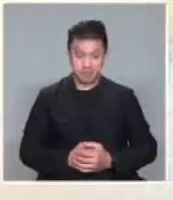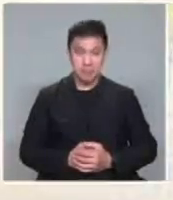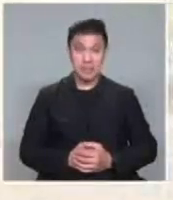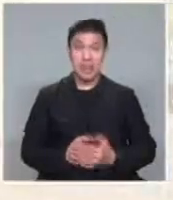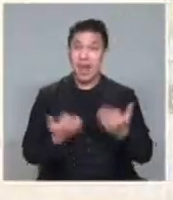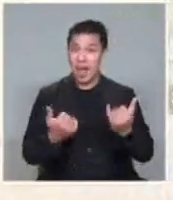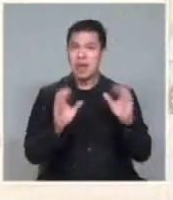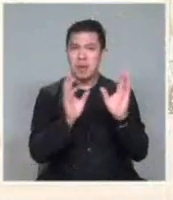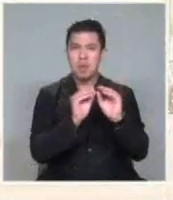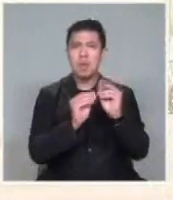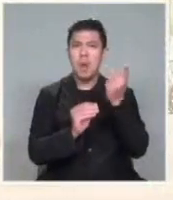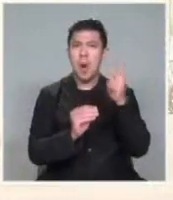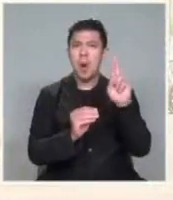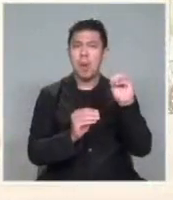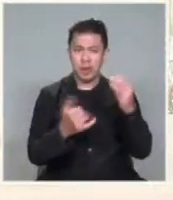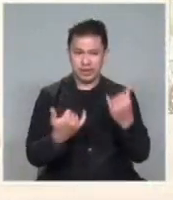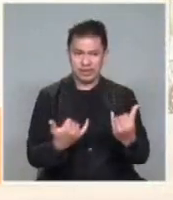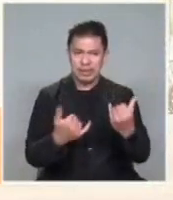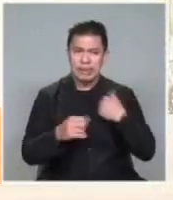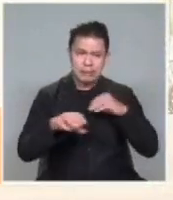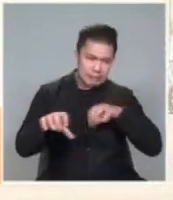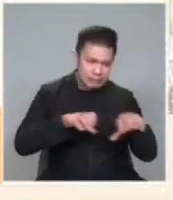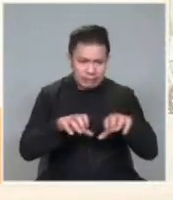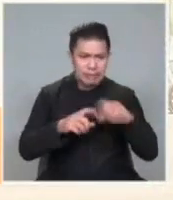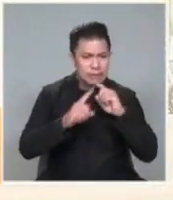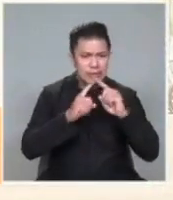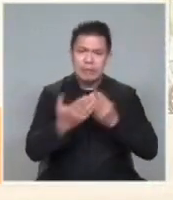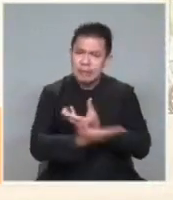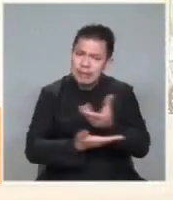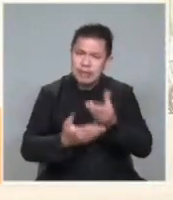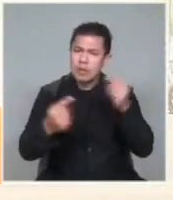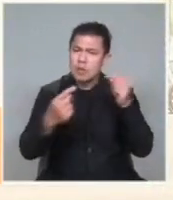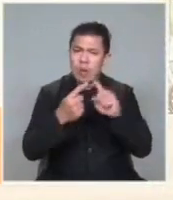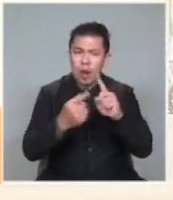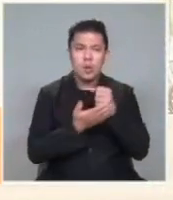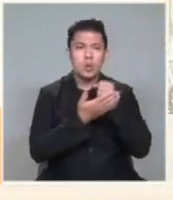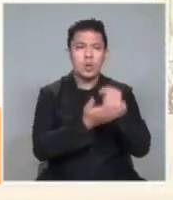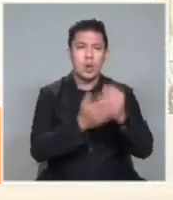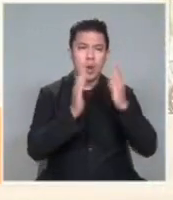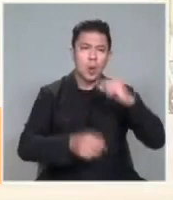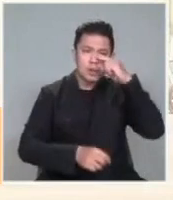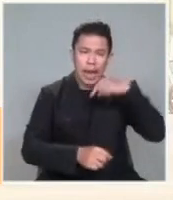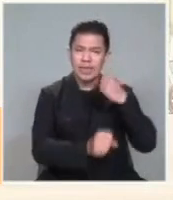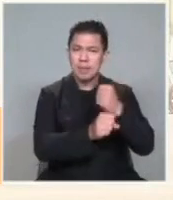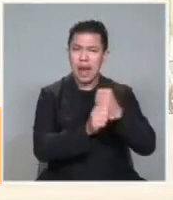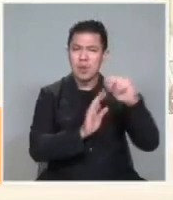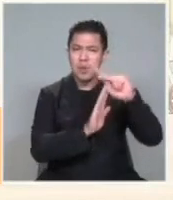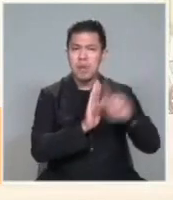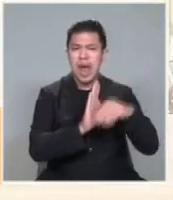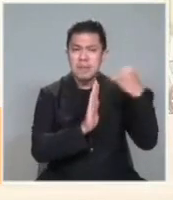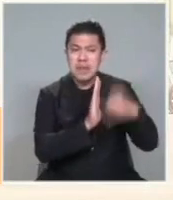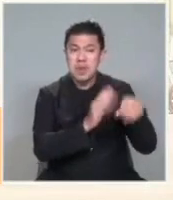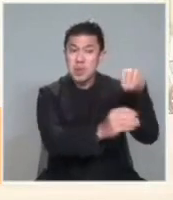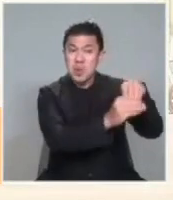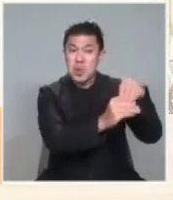ค่ะที่ประชุมคณะรัฐมนตรีในวันนี้ก็เตรียมที่จะหารือในเรื่องของการช่วยเหลือแรงงานไทยผิดกฎหมายใน